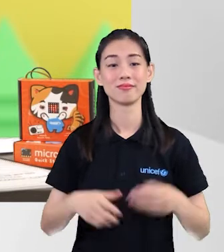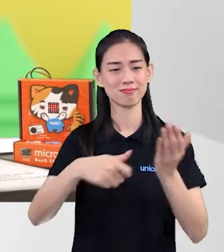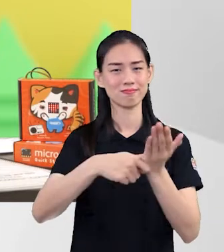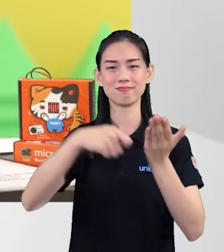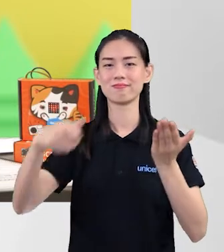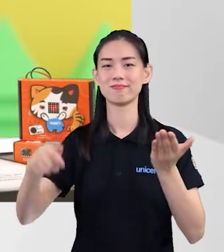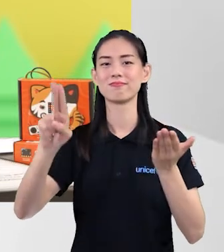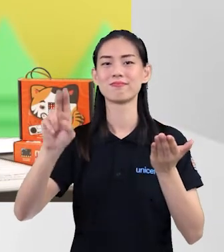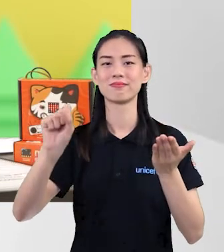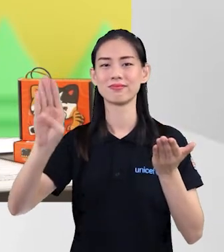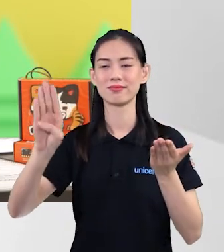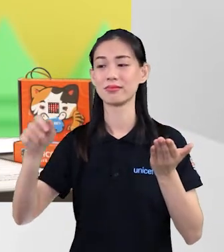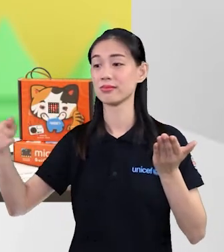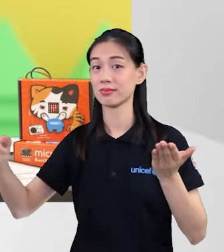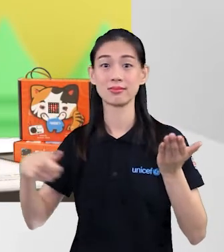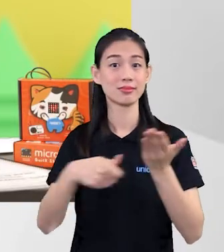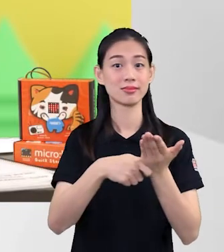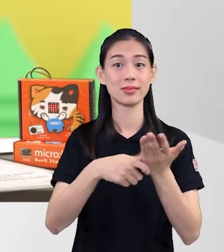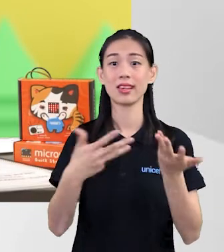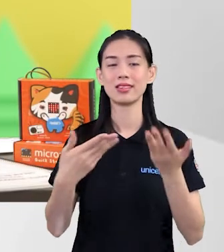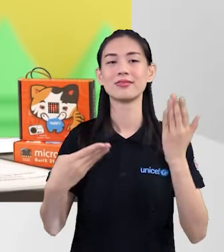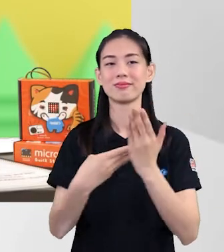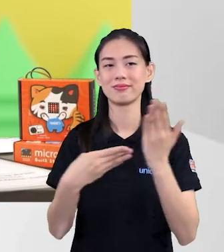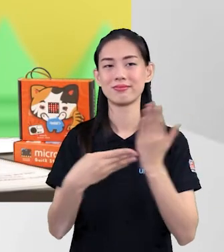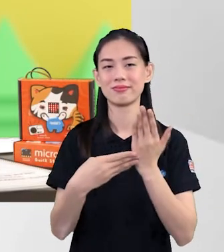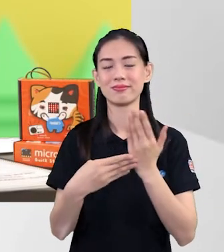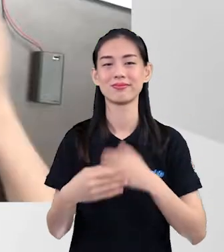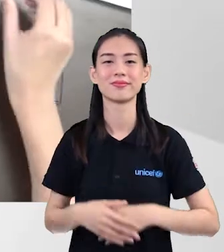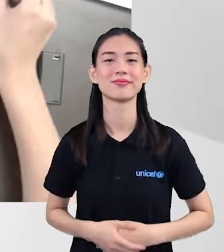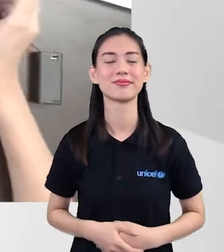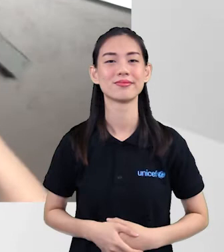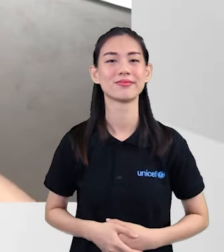wire USB daripada Microbit, sambung bekalan kuasa atau bateri kepada Microbit.